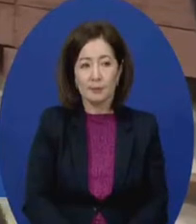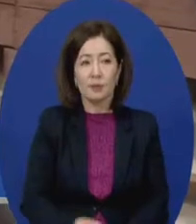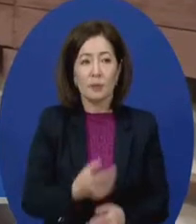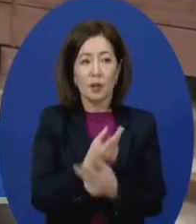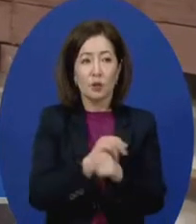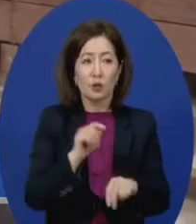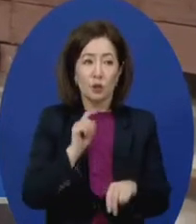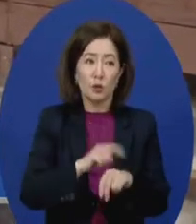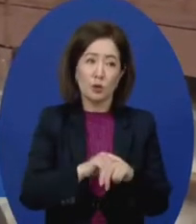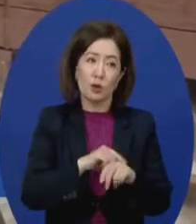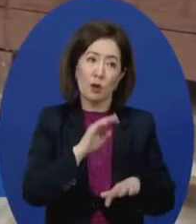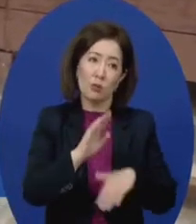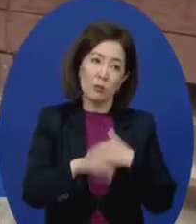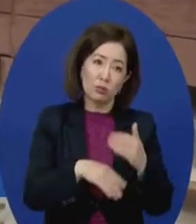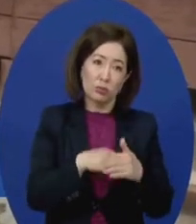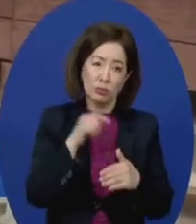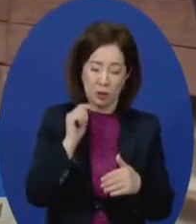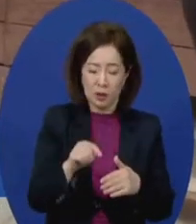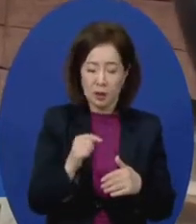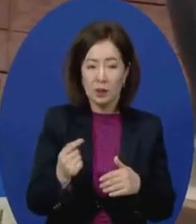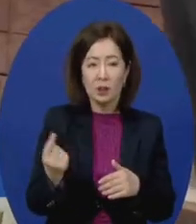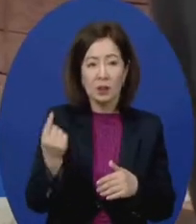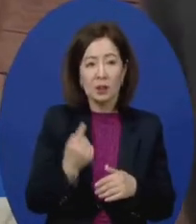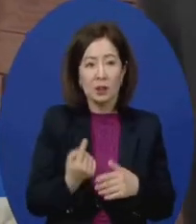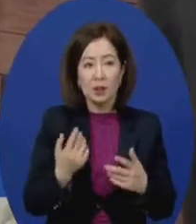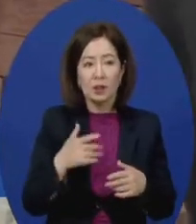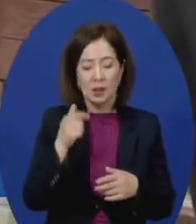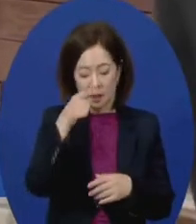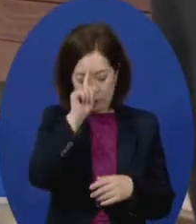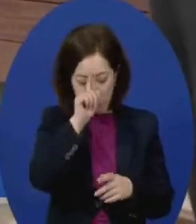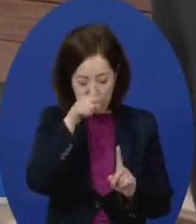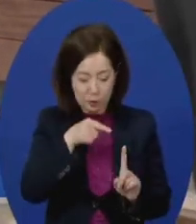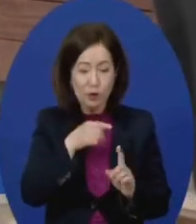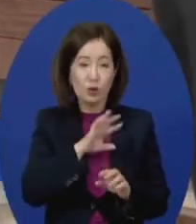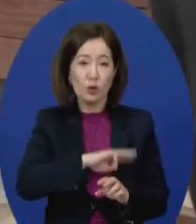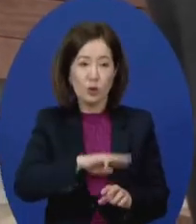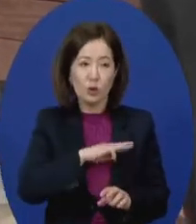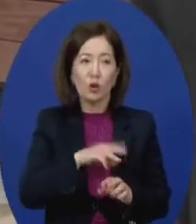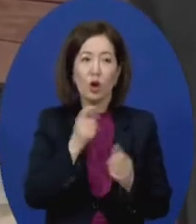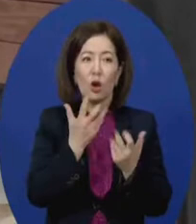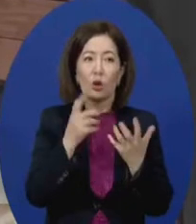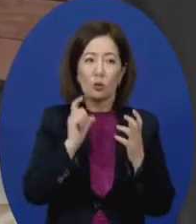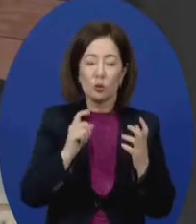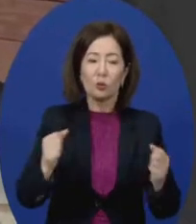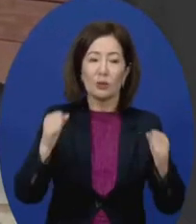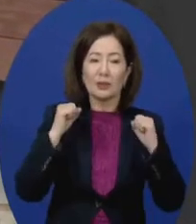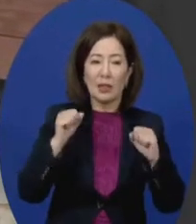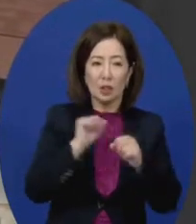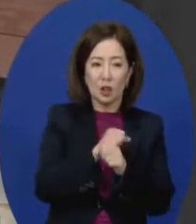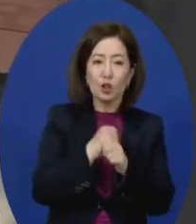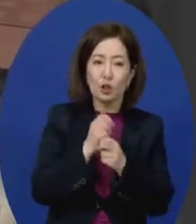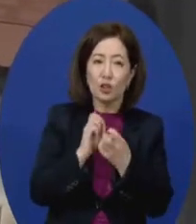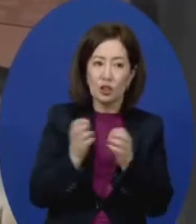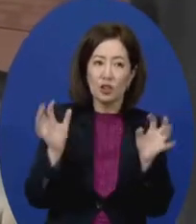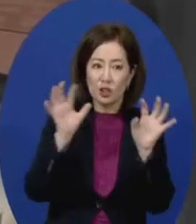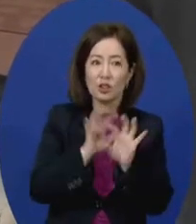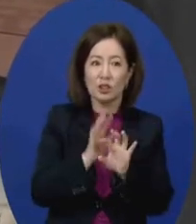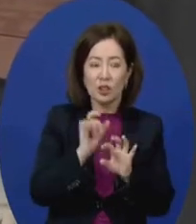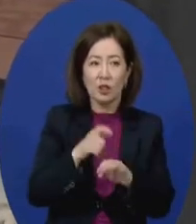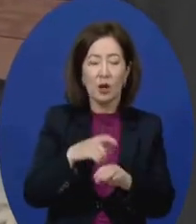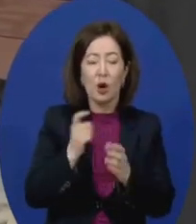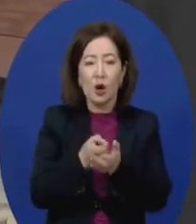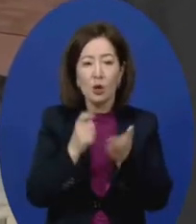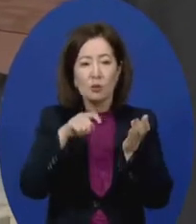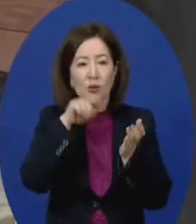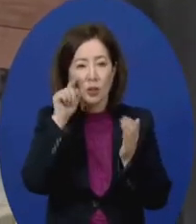Чөлөө цагаа одоо өнгөрөөж энд бас нөгөө нэг эрүүл мэндийн төлөө бас энд нөгөө нэг олон хүмүүс бас ирж дасгал хөдөлгөө өгөхгүй бүр